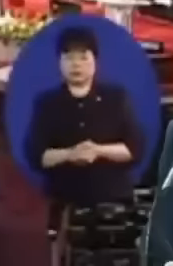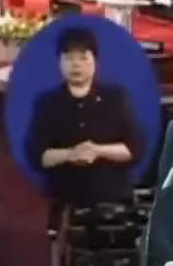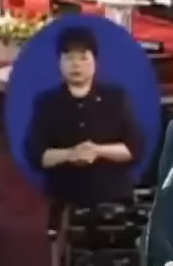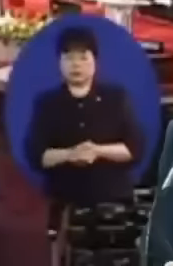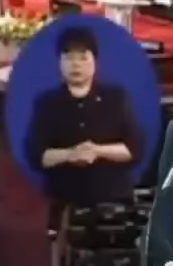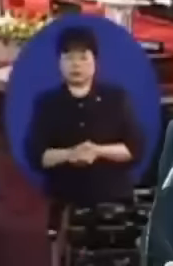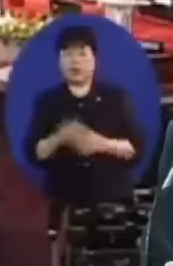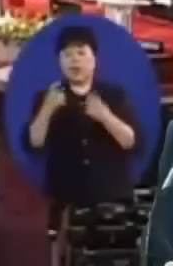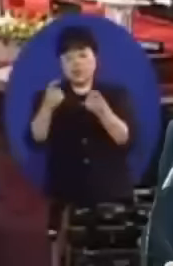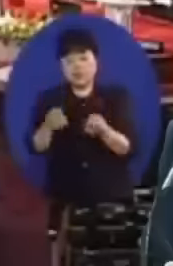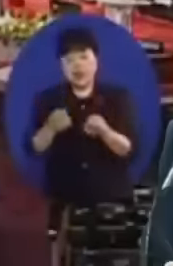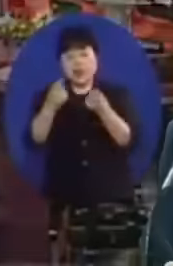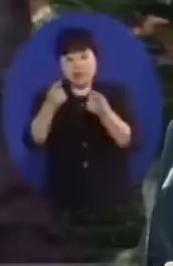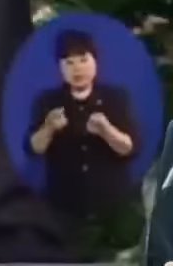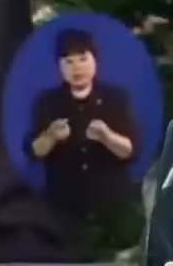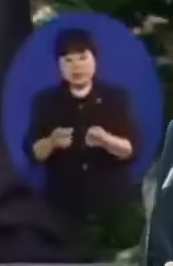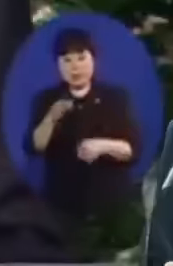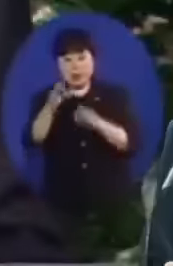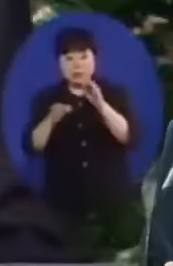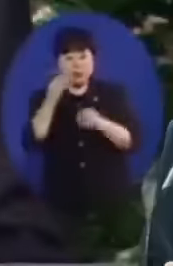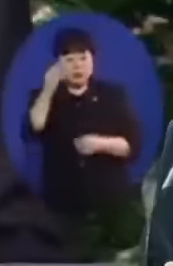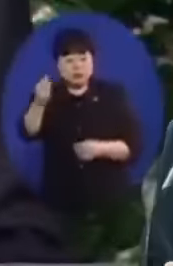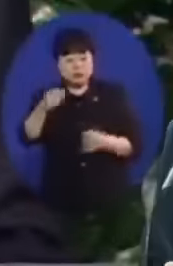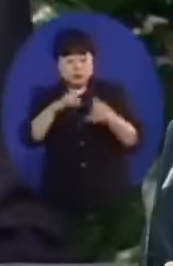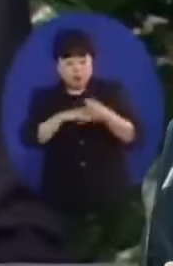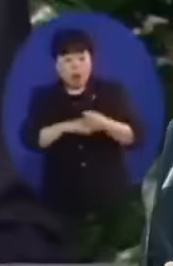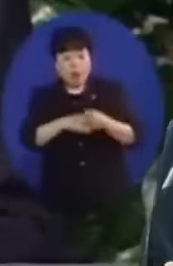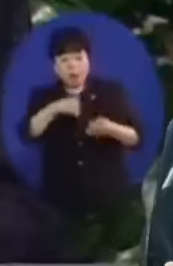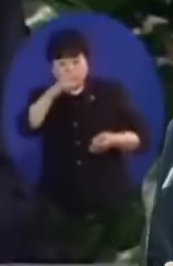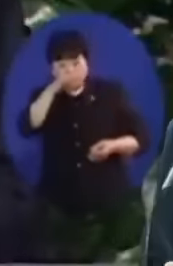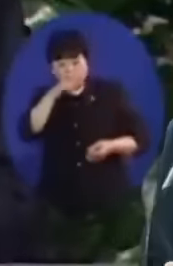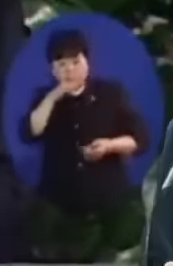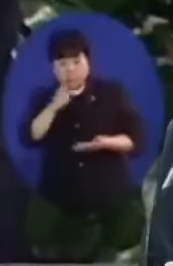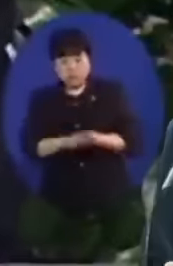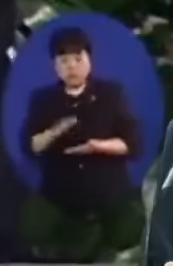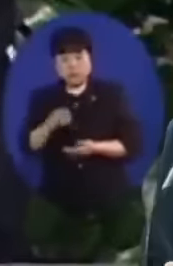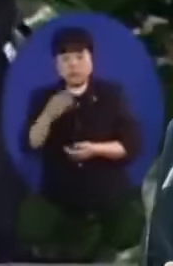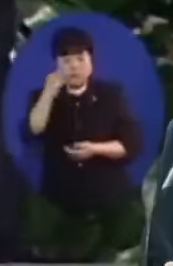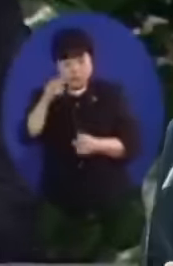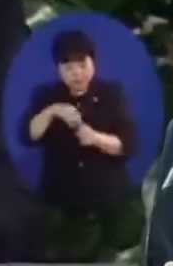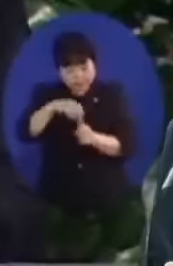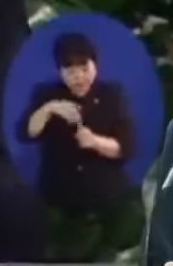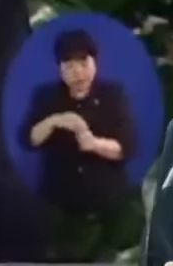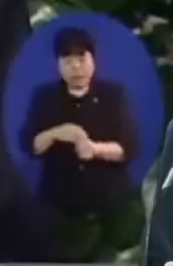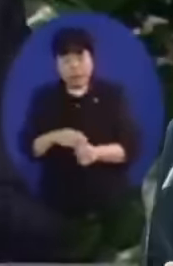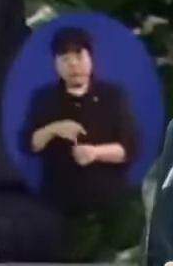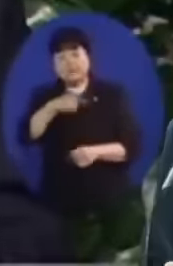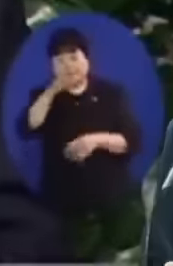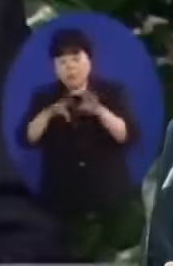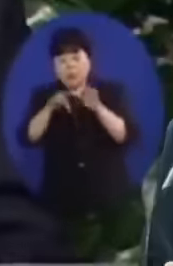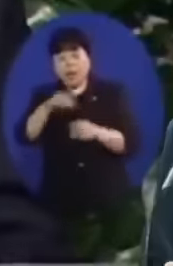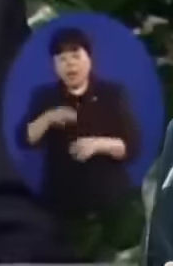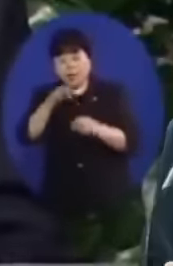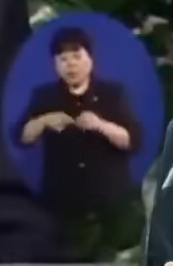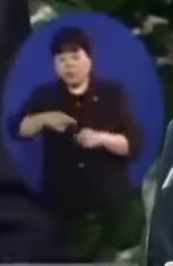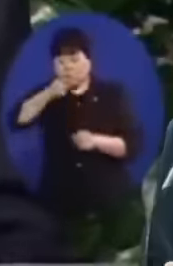왜 여행하는 사람은 포도주와 기름은 꽃까지 땡긴데 뜨거우니까 기름 칠하고 목마르니까 포도주